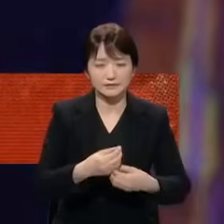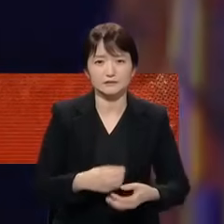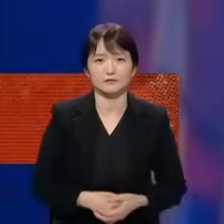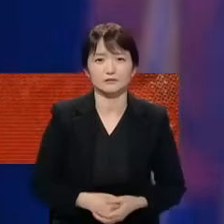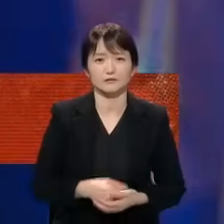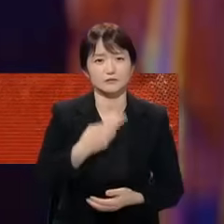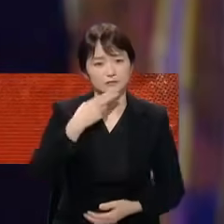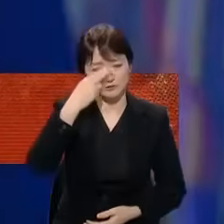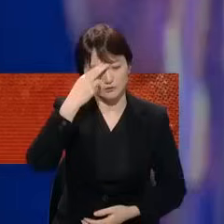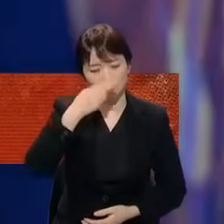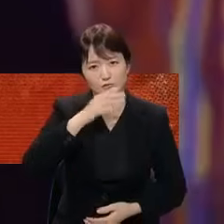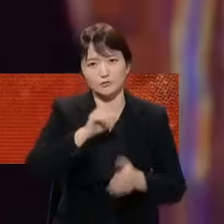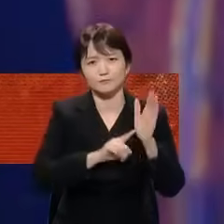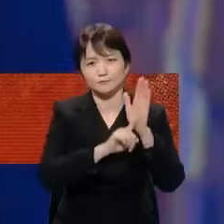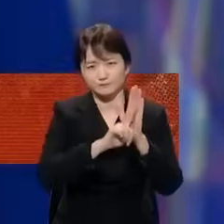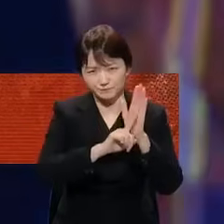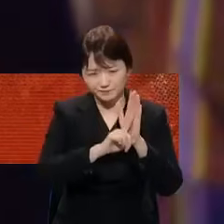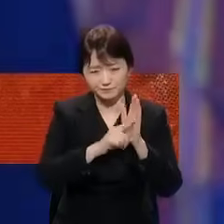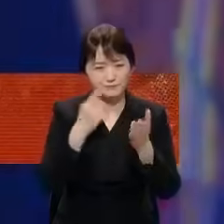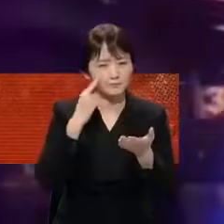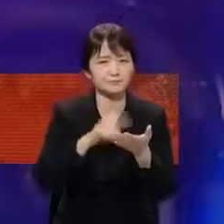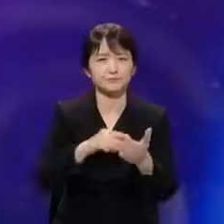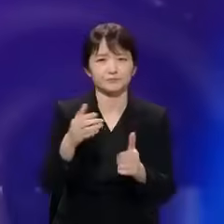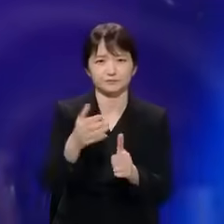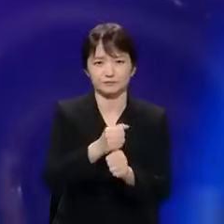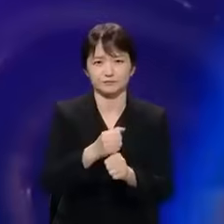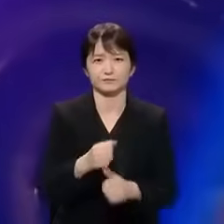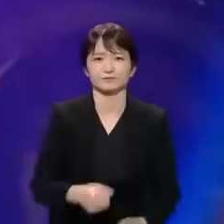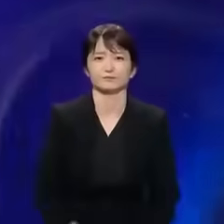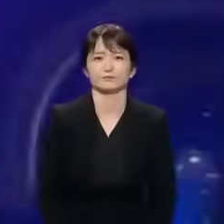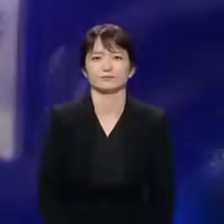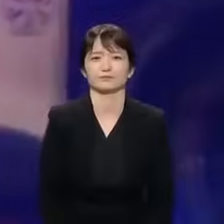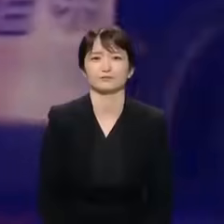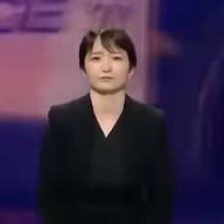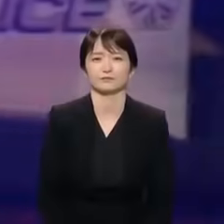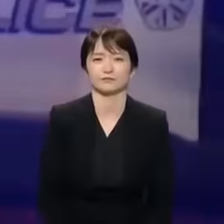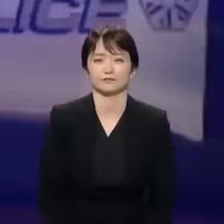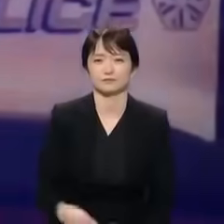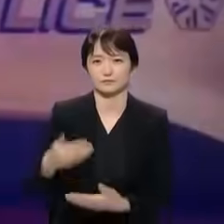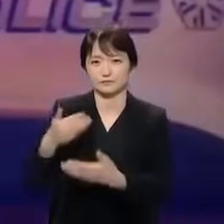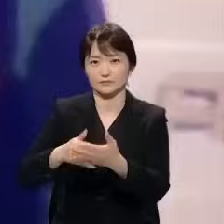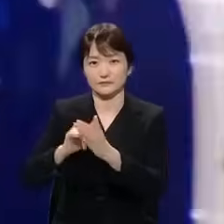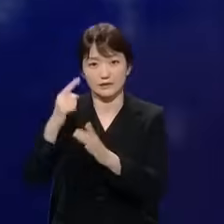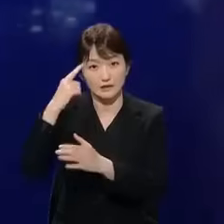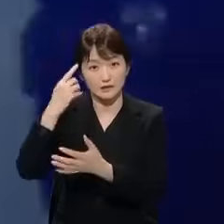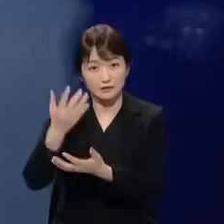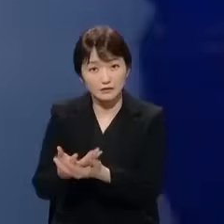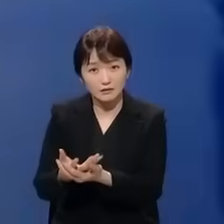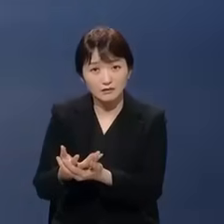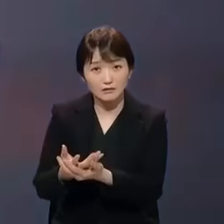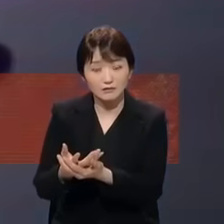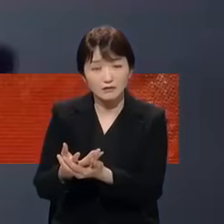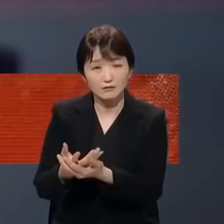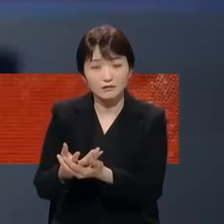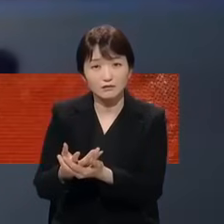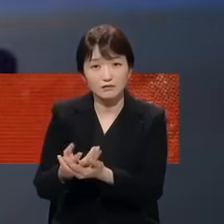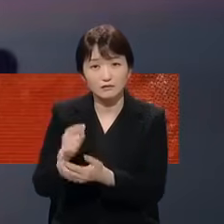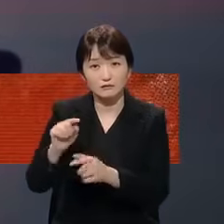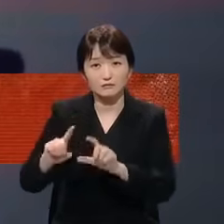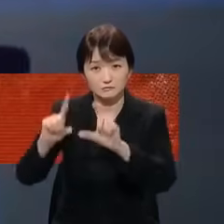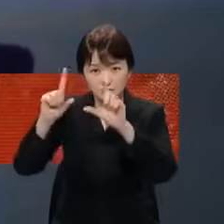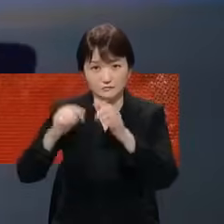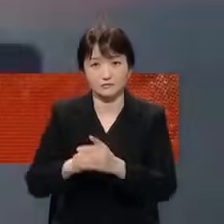높은 알코올 수치가 나와서 바로 체포가 됐습니다. 지는 살았군요. 남은 가족들은 충격에 빠졌습니다. 이 하필이면 사고